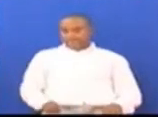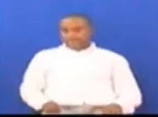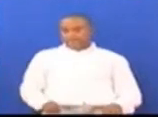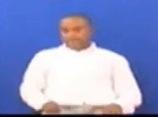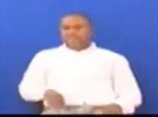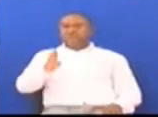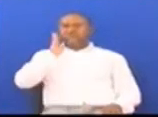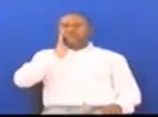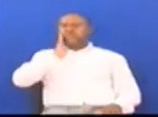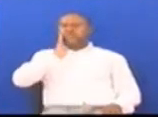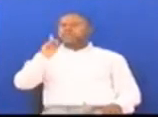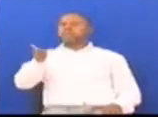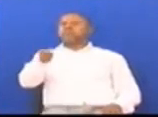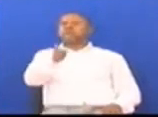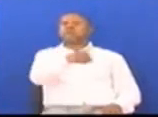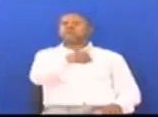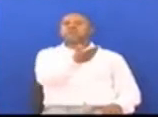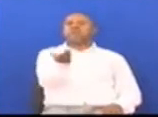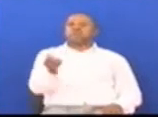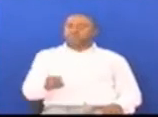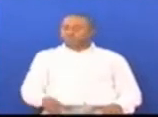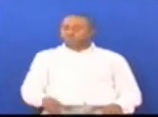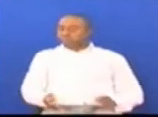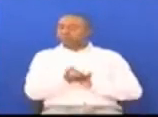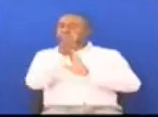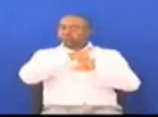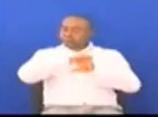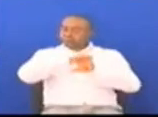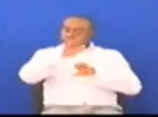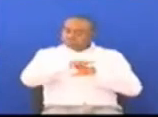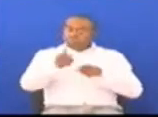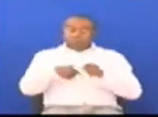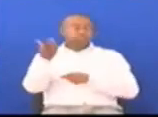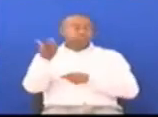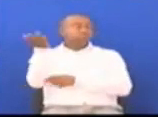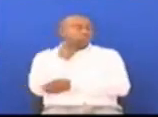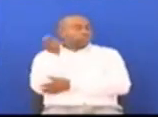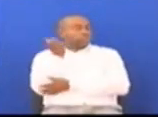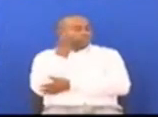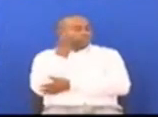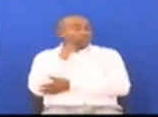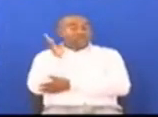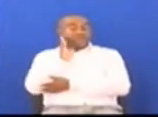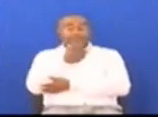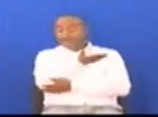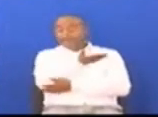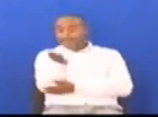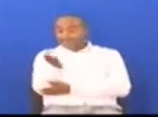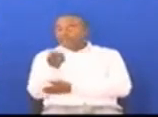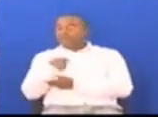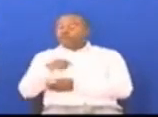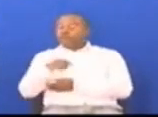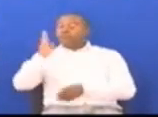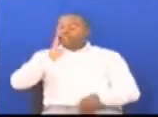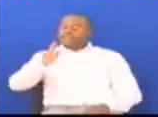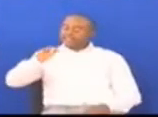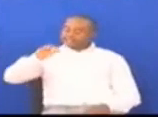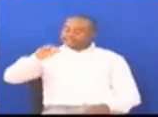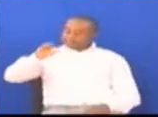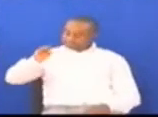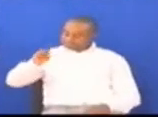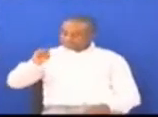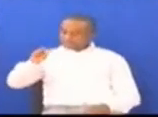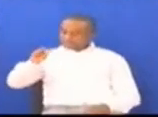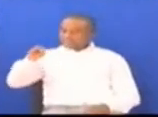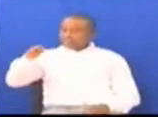hapa wameomba, wameeleza, nilikuwa nawasikiliza kwa makini. Kijana Silinde, kijana